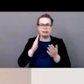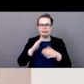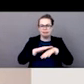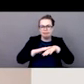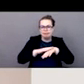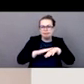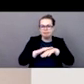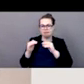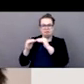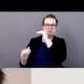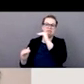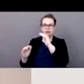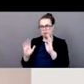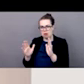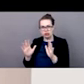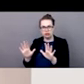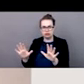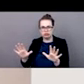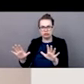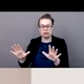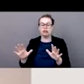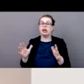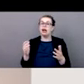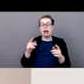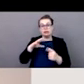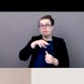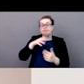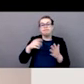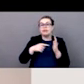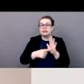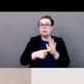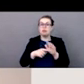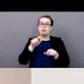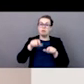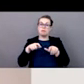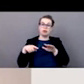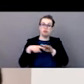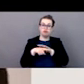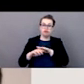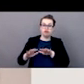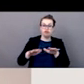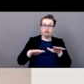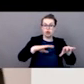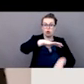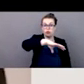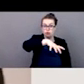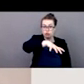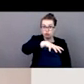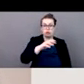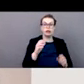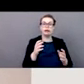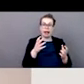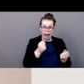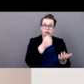populations bien sûr qui sont en train de reconfronter par exemple ces discriminations telles que ceux qui sont munis de documents et d'autres qui ne sont pas munis de documents